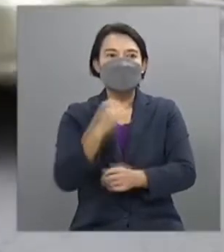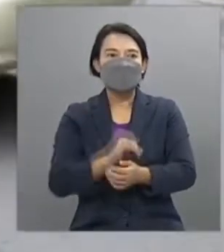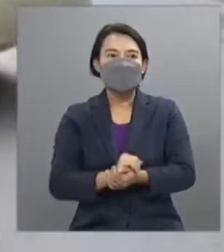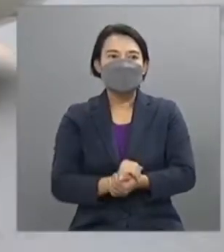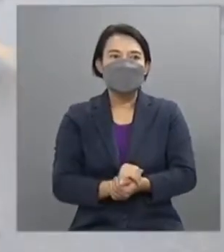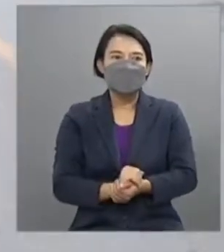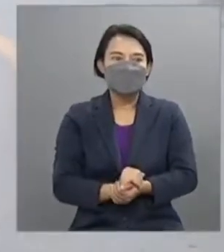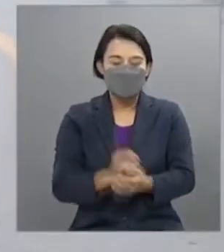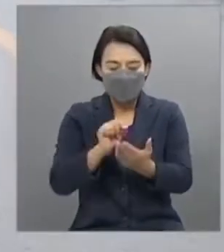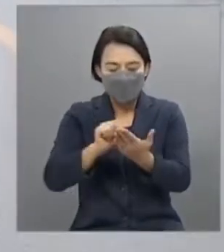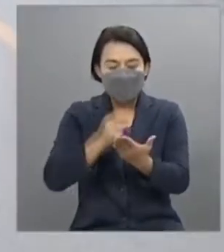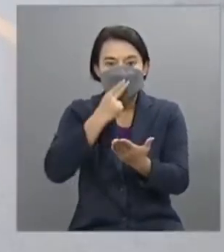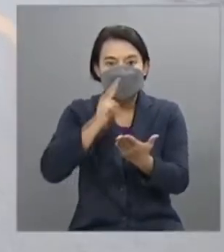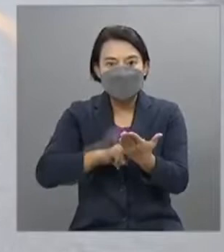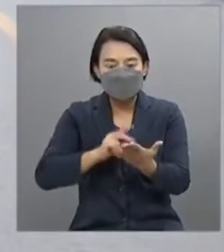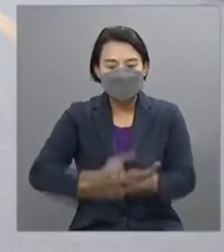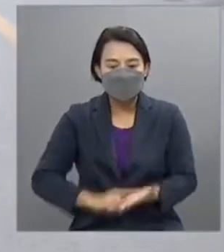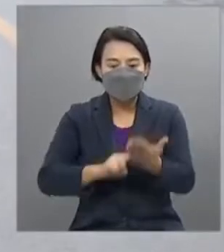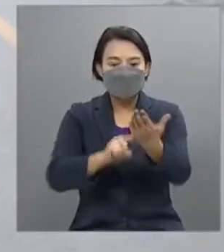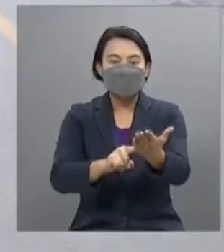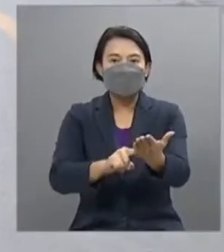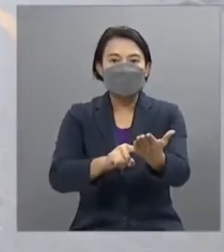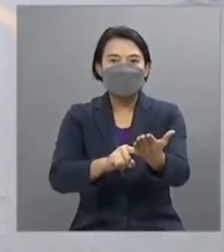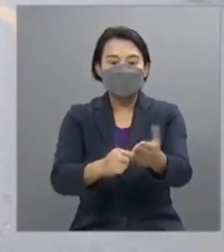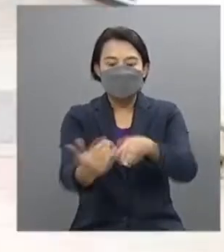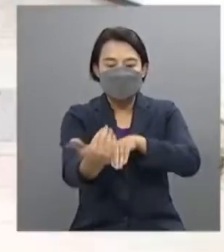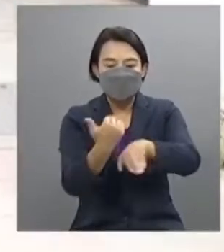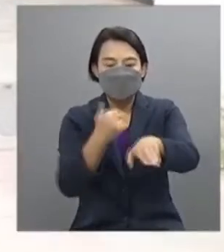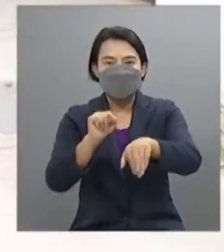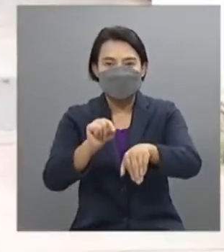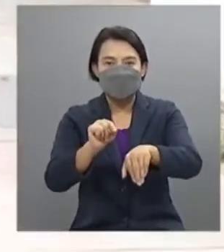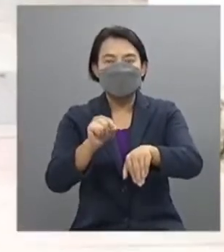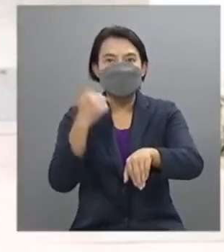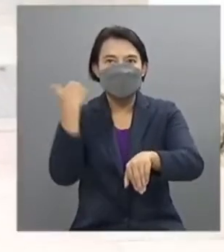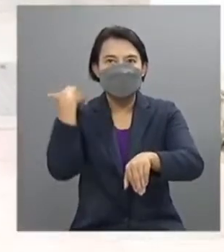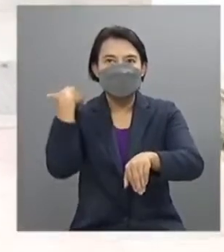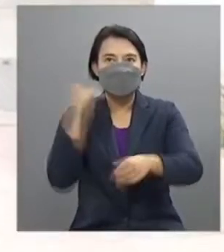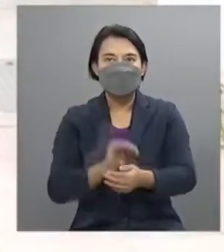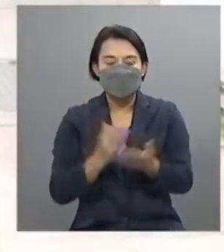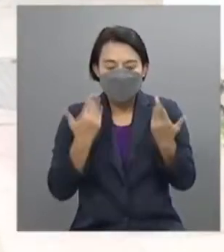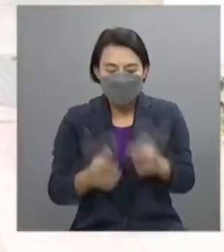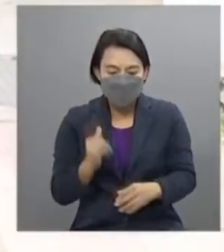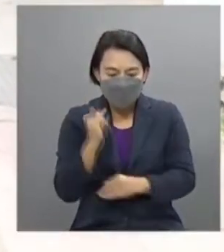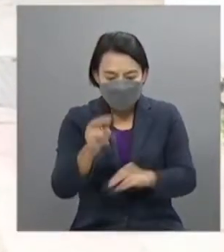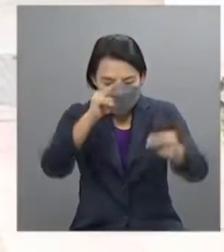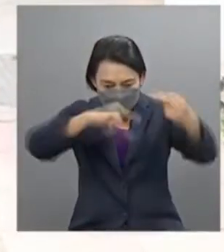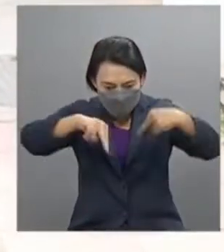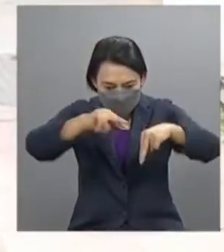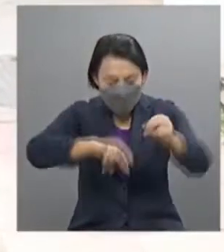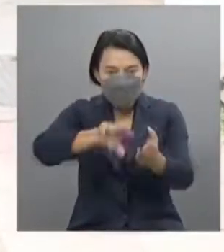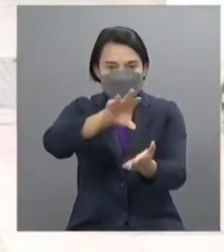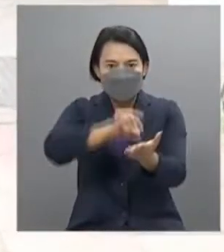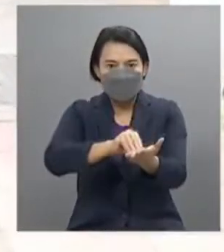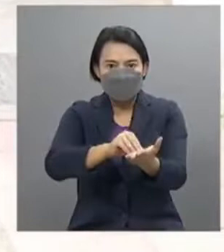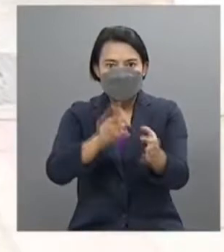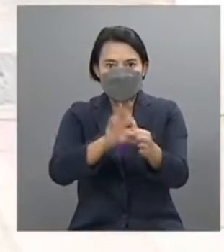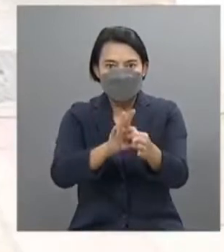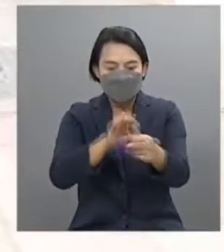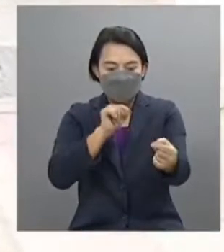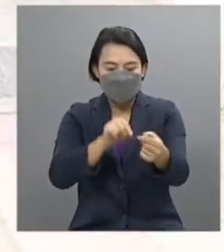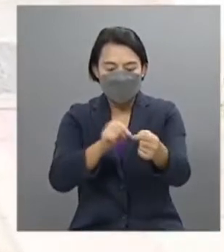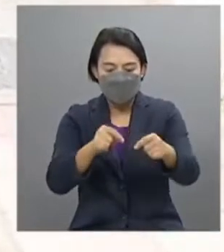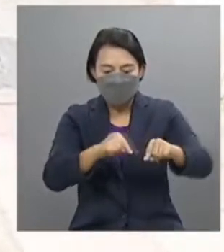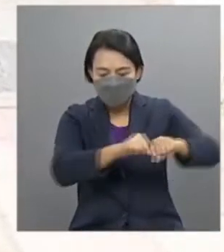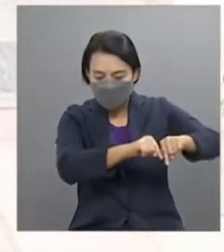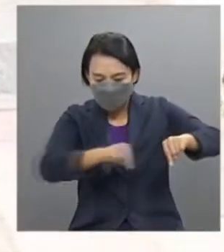จราจรและขนส่งค่ะหลังจากนี้เจ้าหน้าที่ก็จะลงสำรวจความกว้างของถนนความกว้างของ